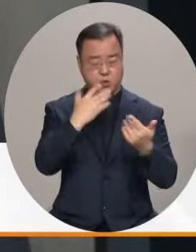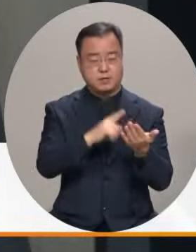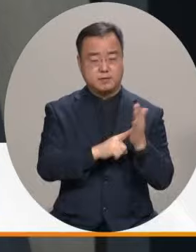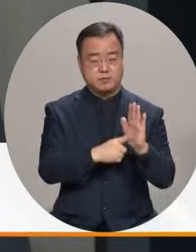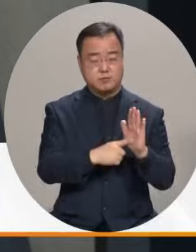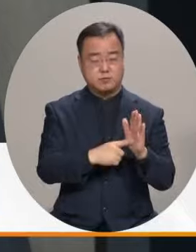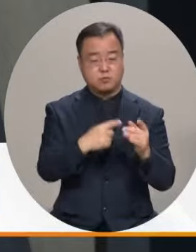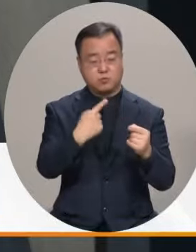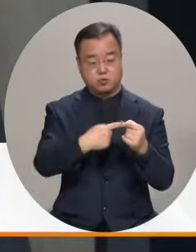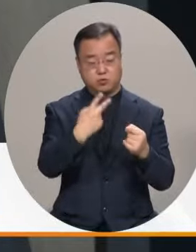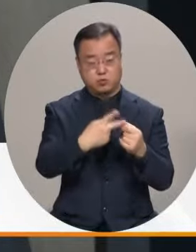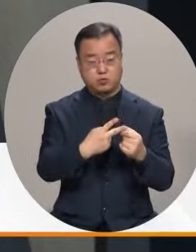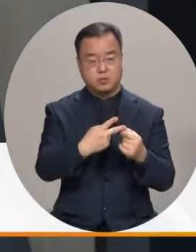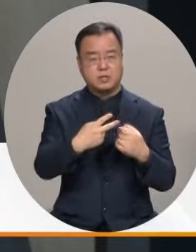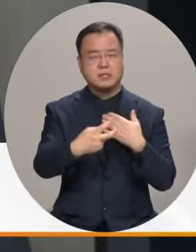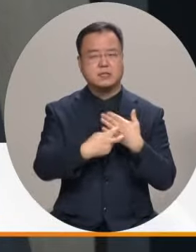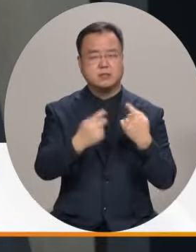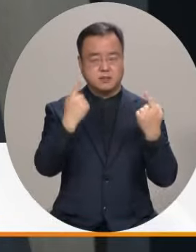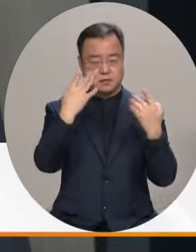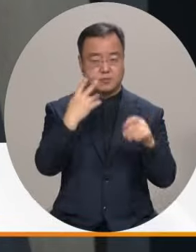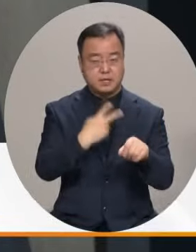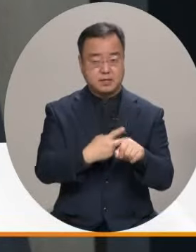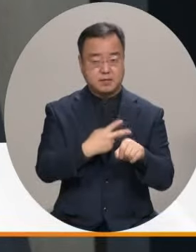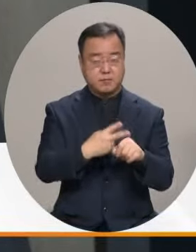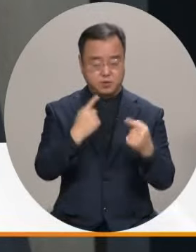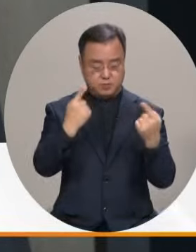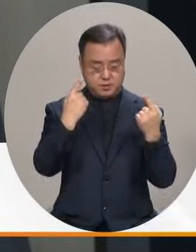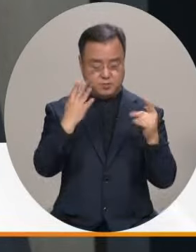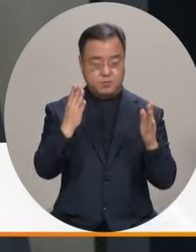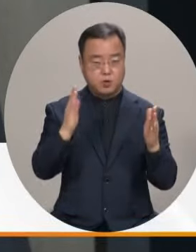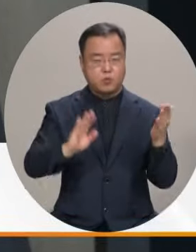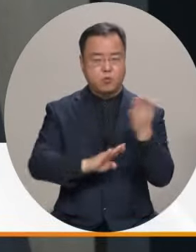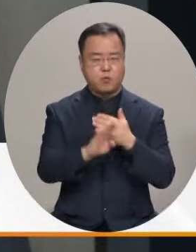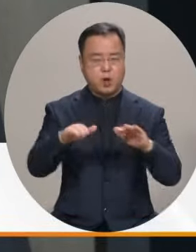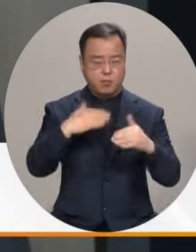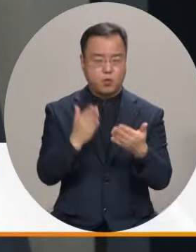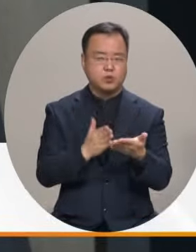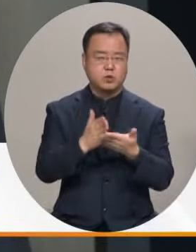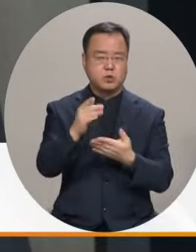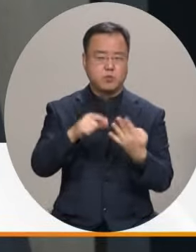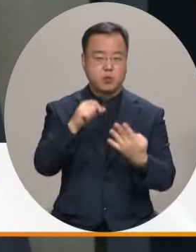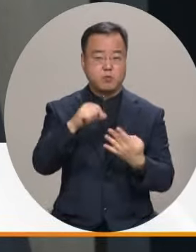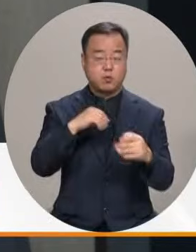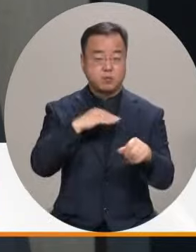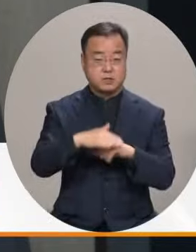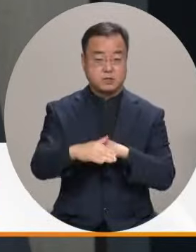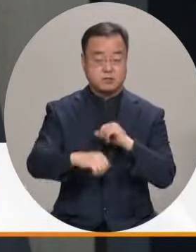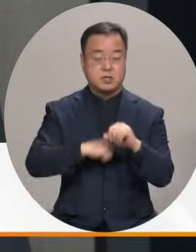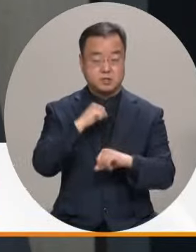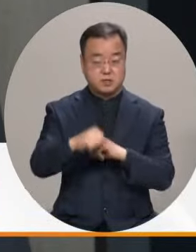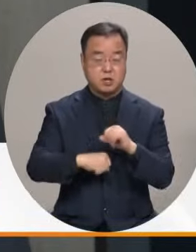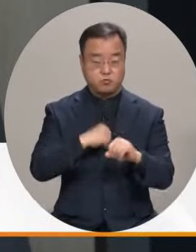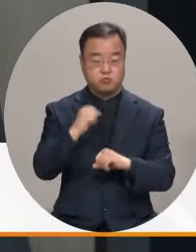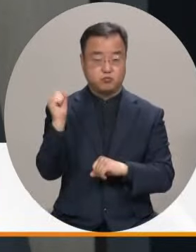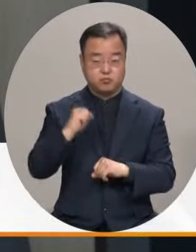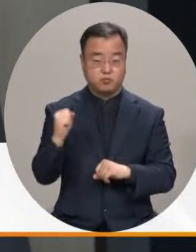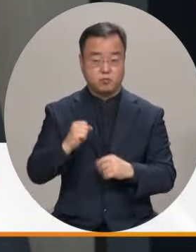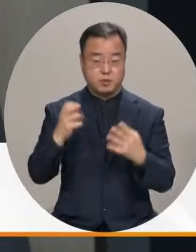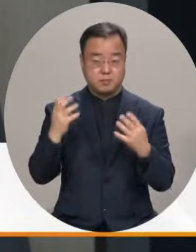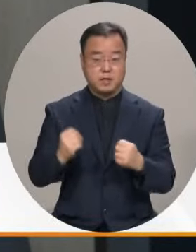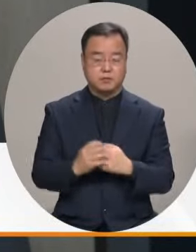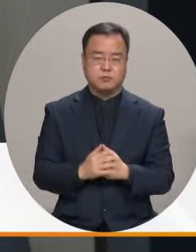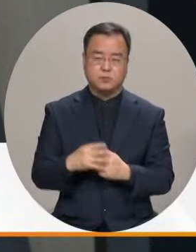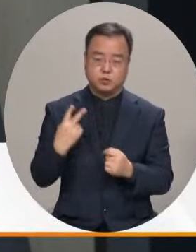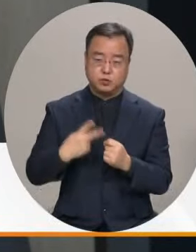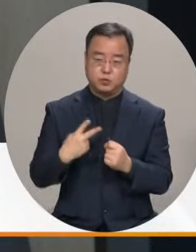유형이 있습니다 하나는 의대나 사범대를 제외하는이 모든 전공을 선택할 수 있게 하는 방식입니다 이게 자율성을 좀 크게 주는 유형이고 다른 하나는